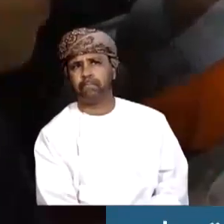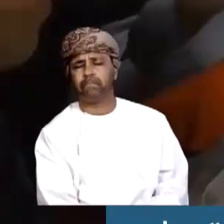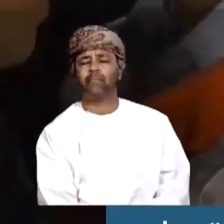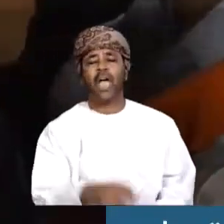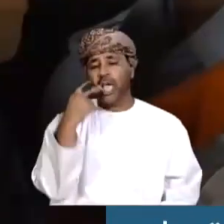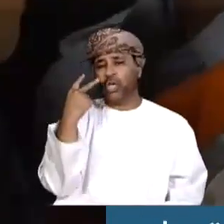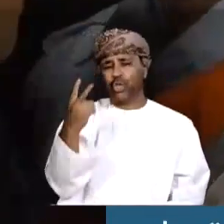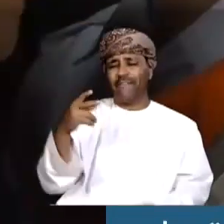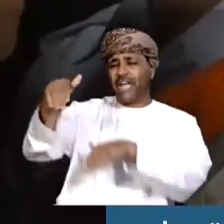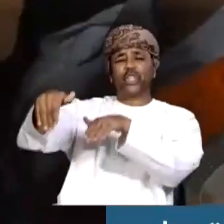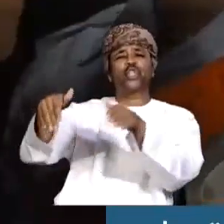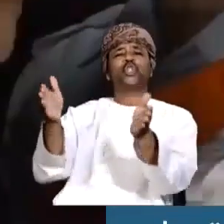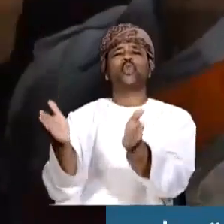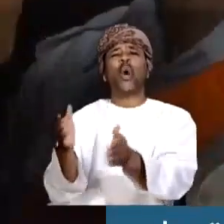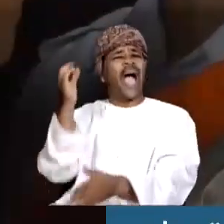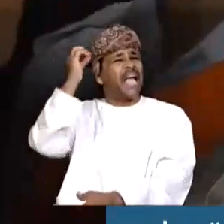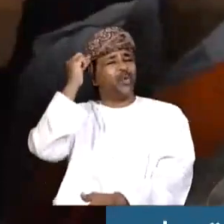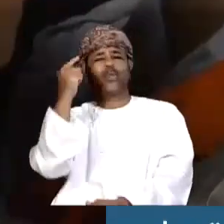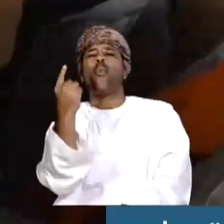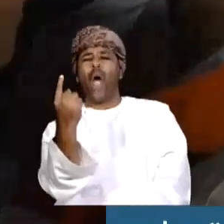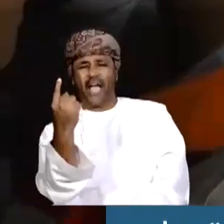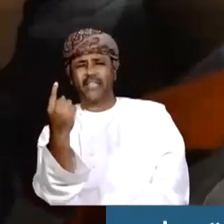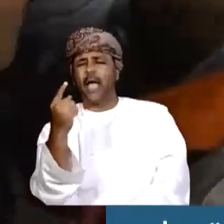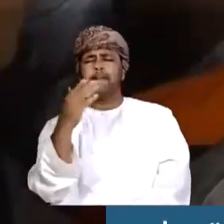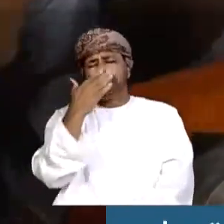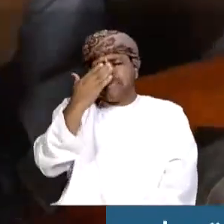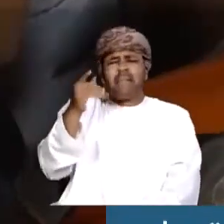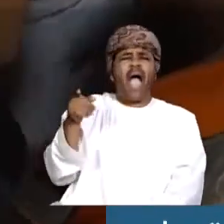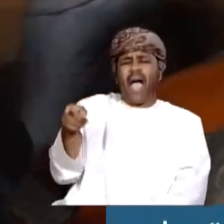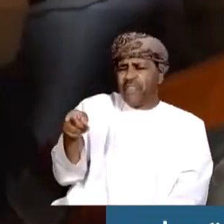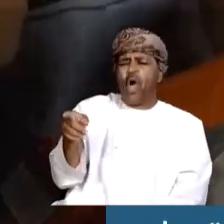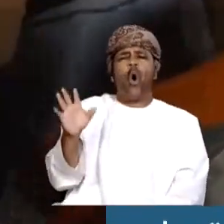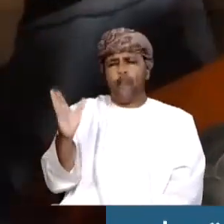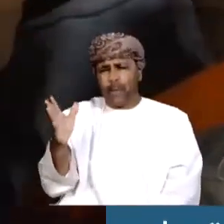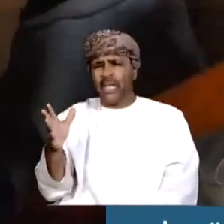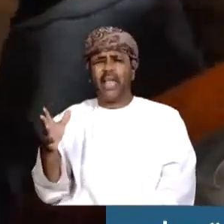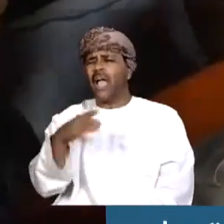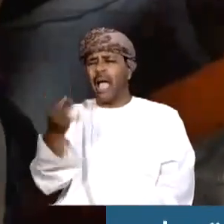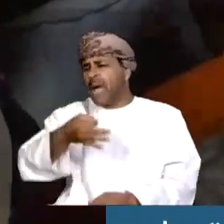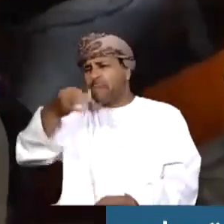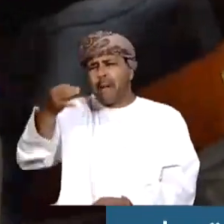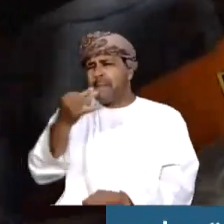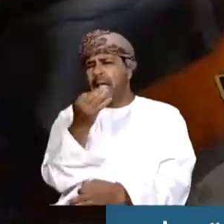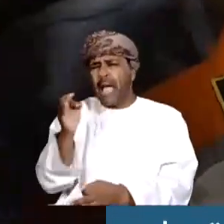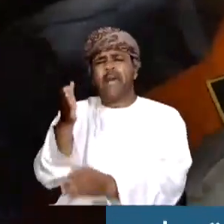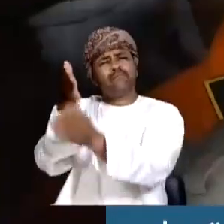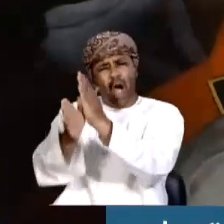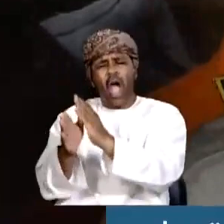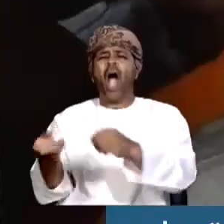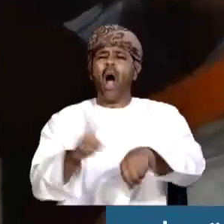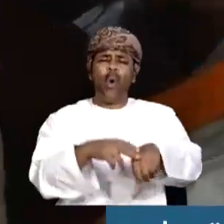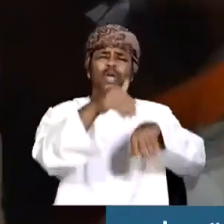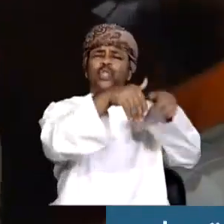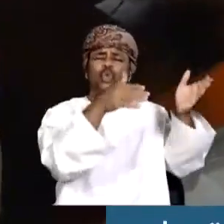عثرنا على أحد الصندوقين الأسودين، لا نعرف ما إذا كان هذا صندوق تسجيل بيانات الرحلة أو صندوق